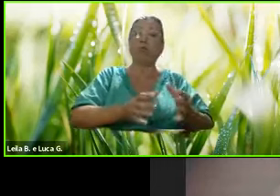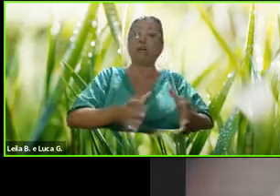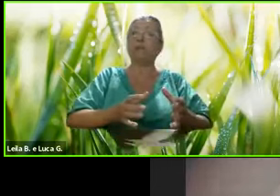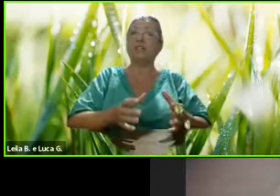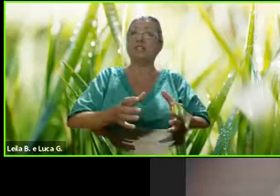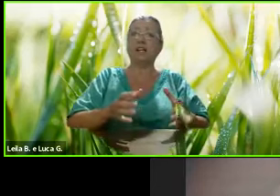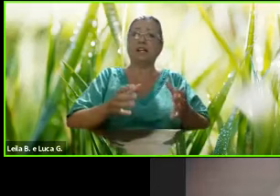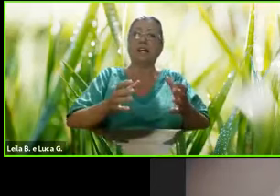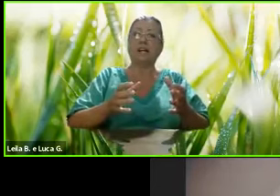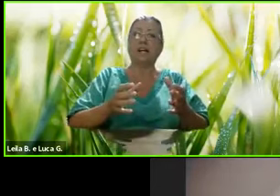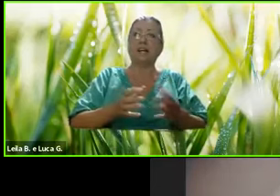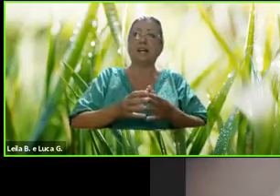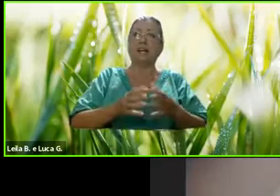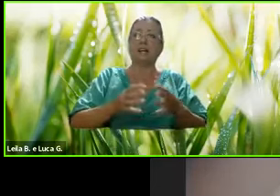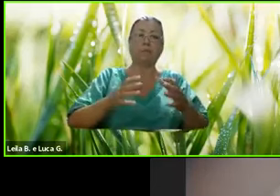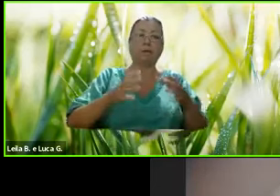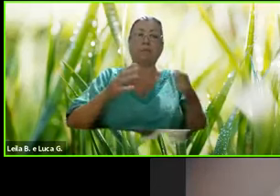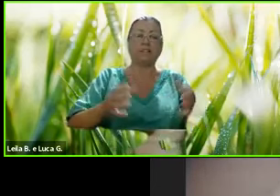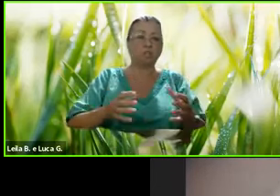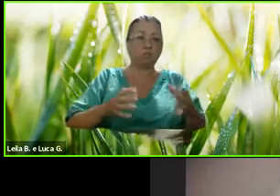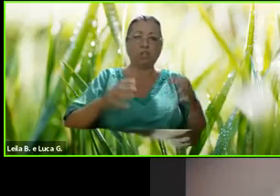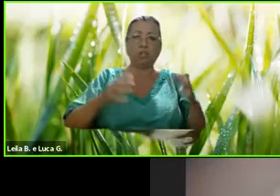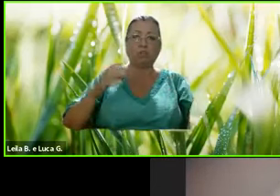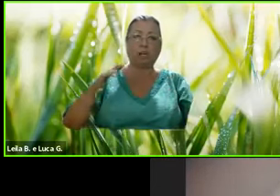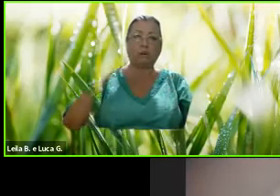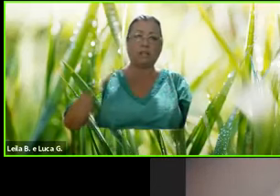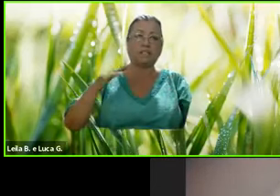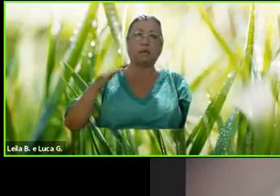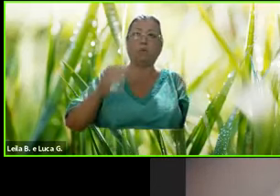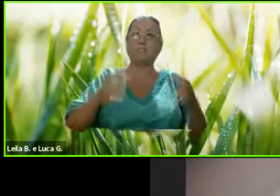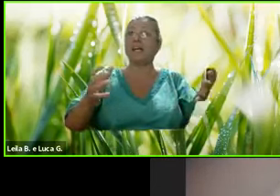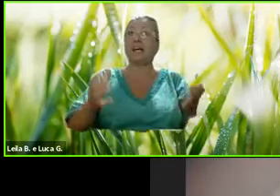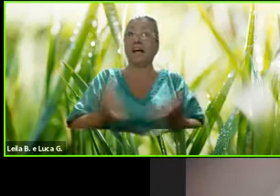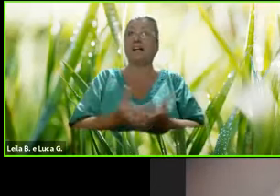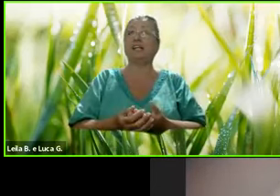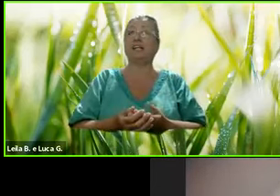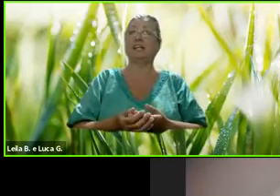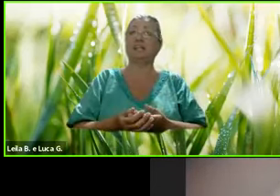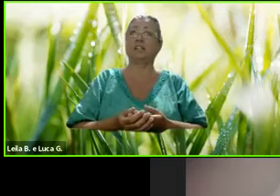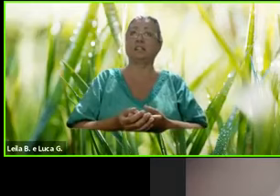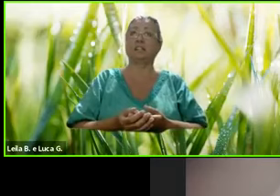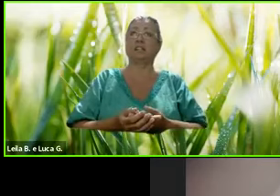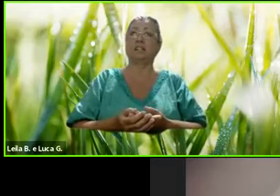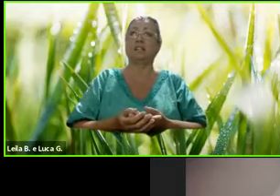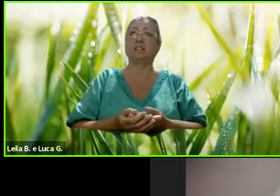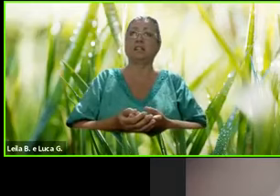c'è tutta questa preparazione, tutta questa cosa che accade.